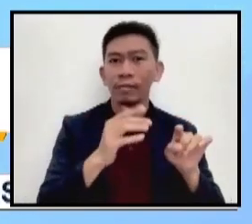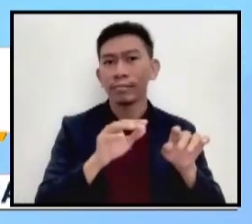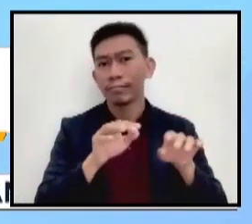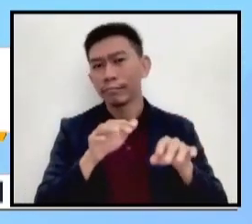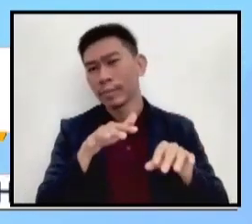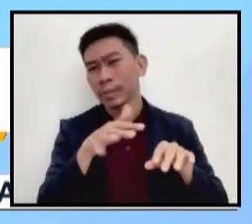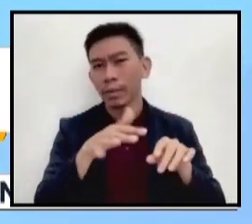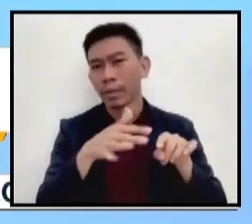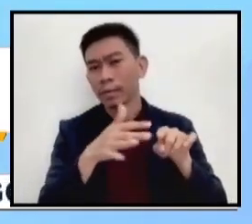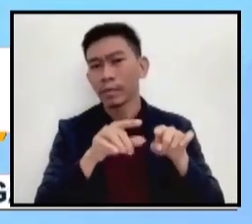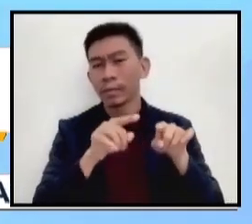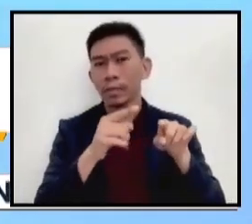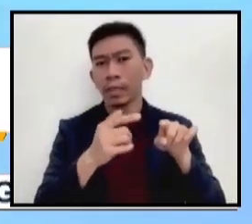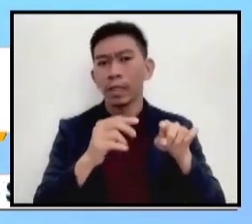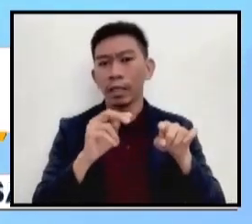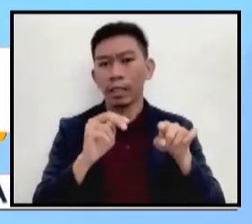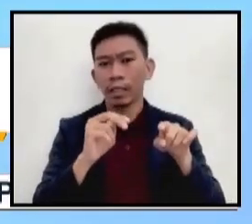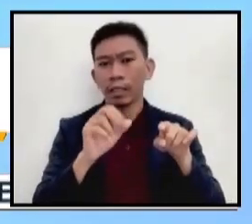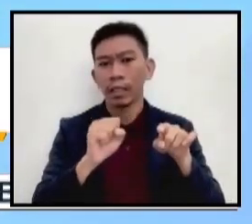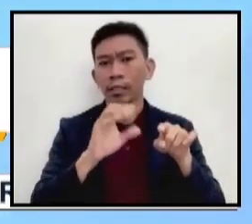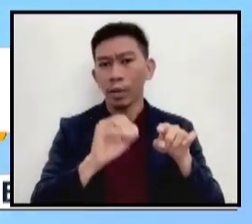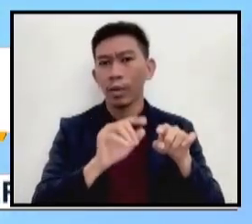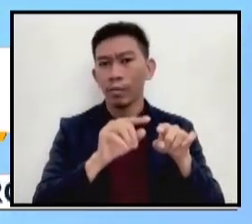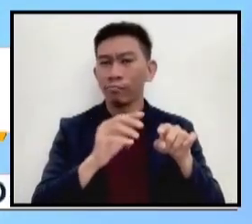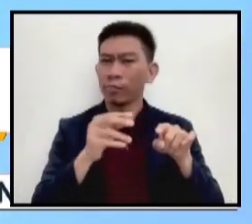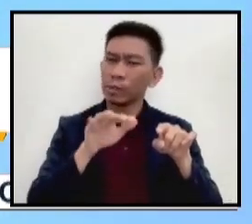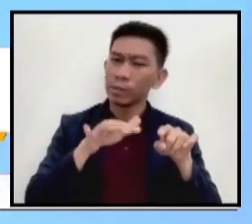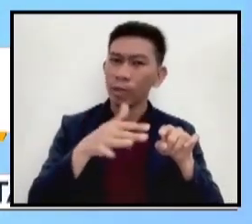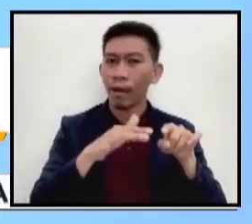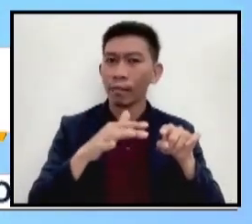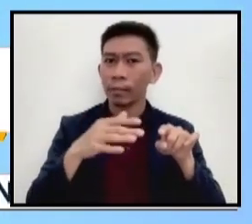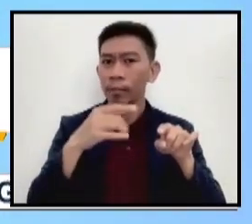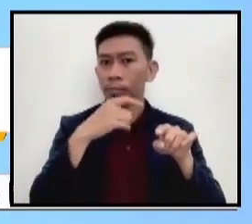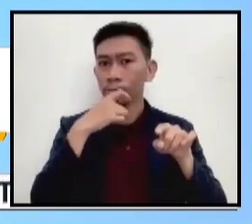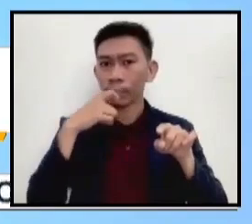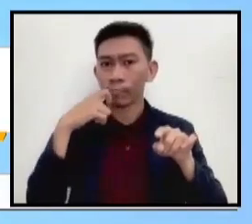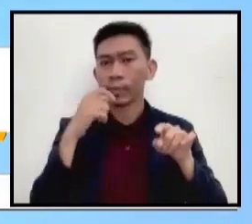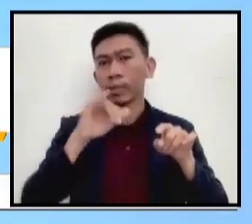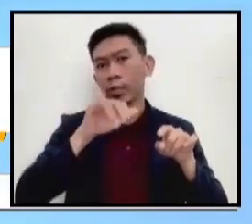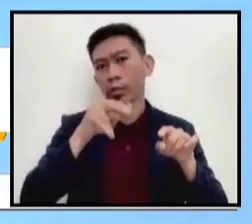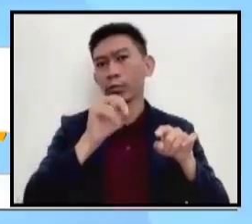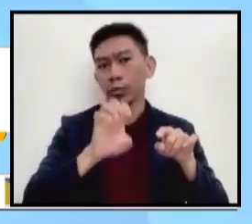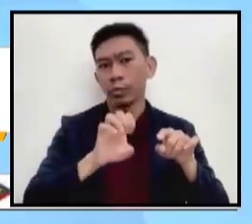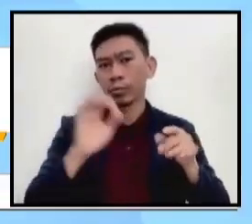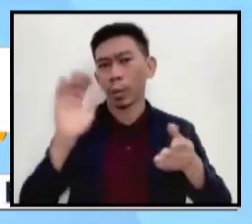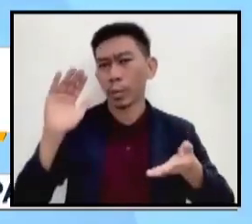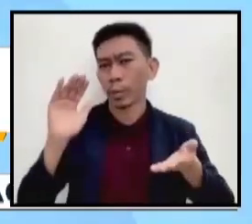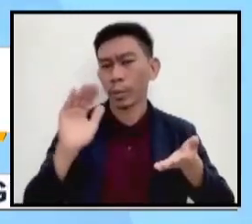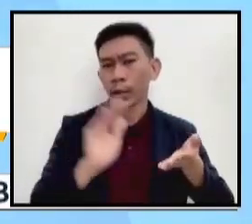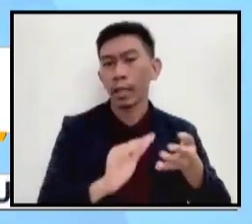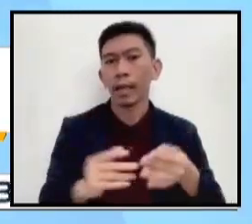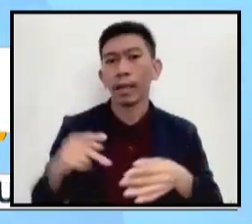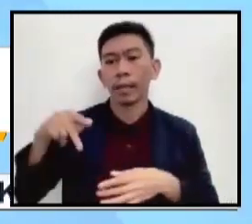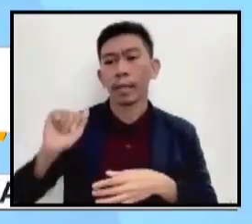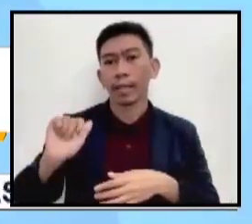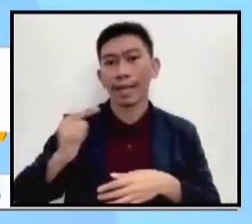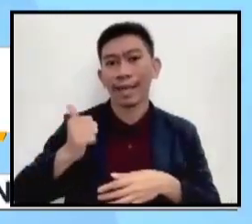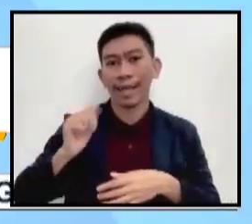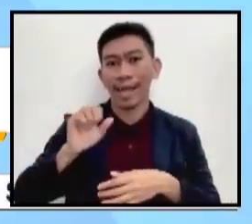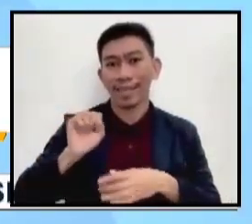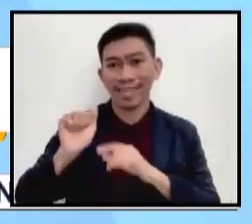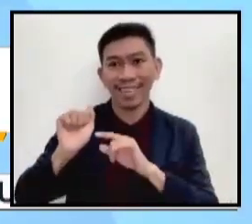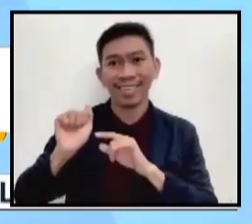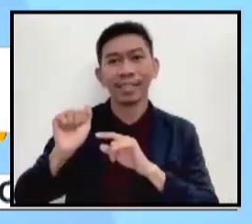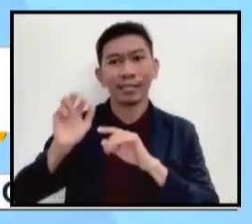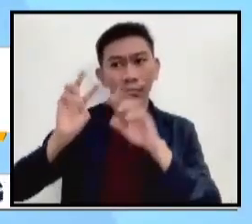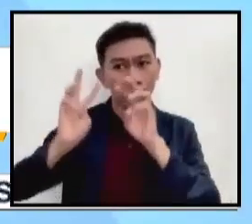Oscillation or ENSO pagsapit ng Hunyo. Patuloy naman na hinihikayat ng pag-asa ang lahat ng ahensya at publiko na